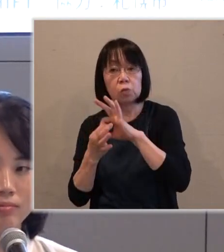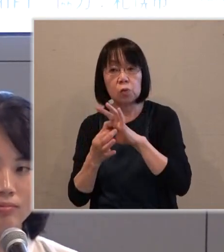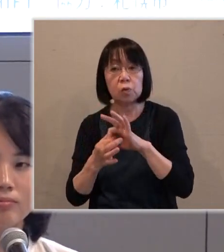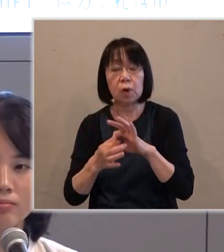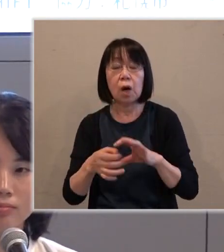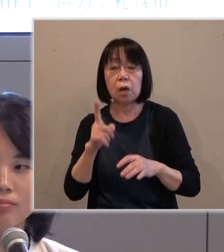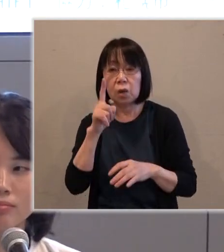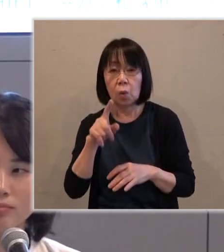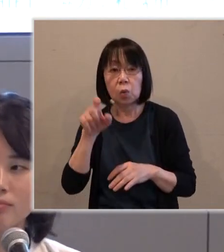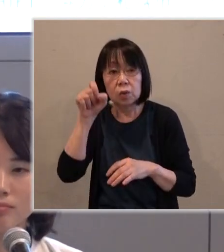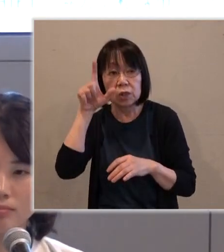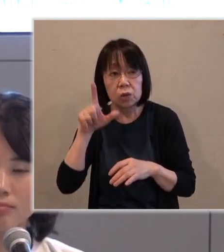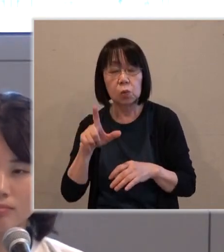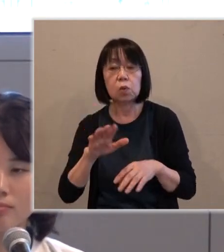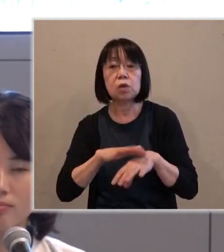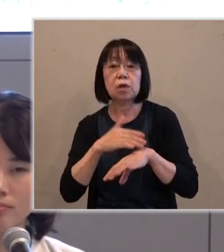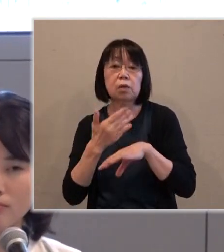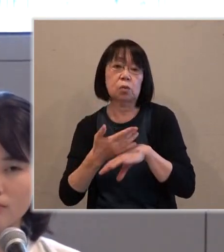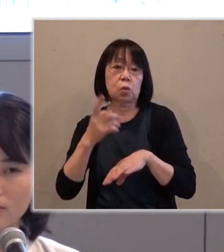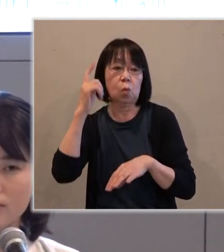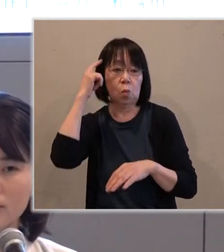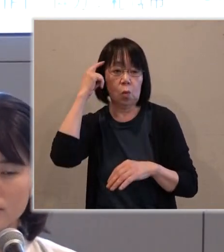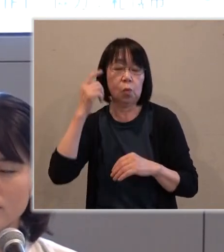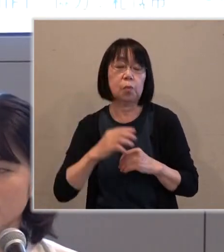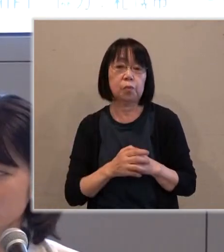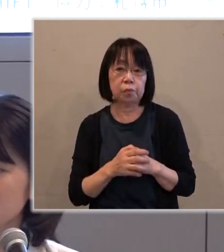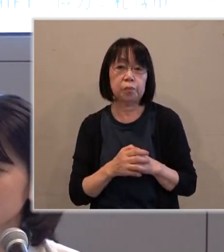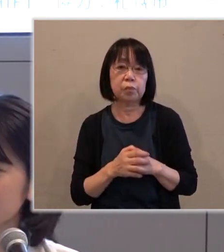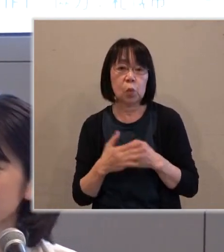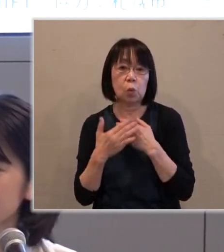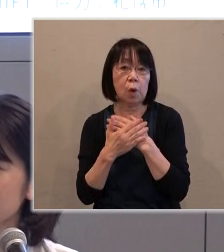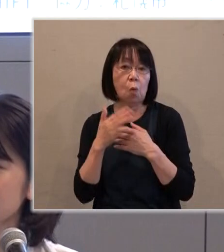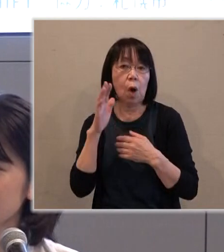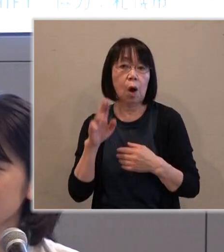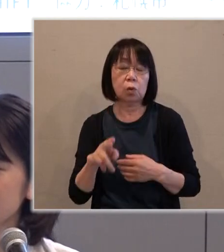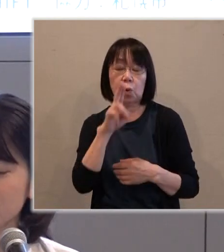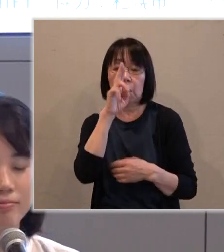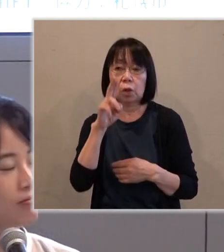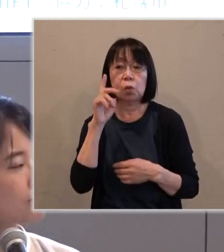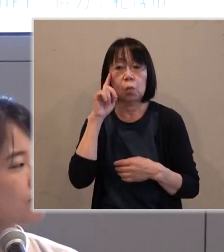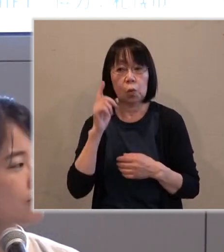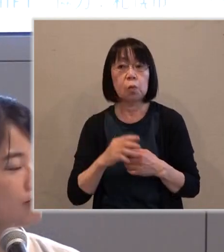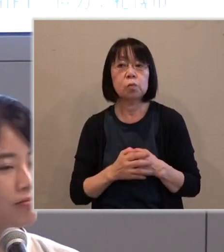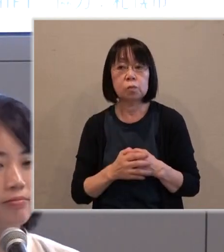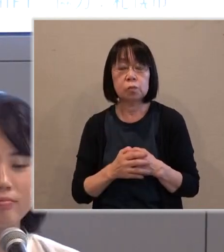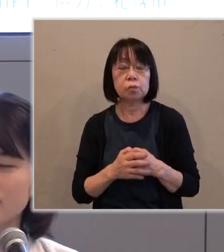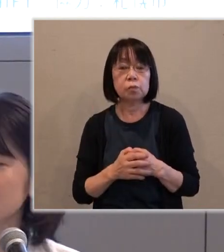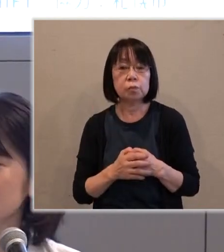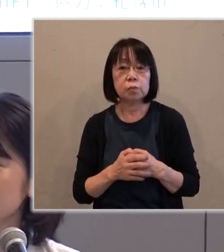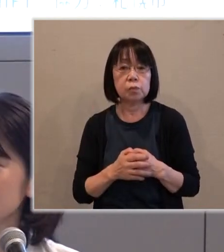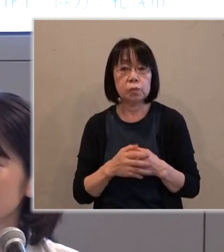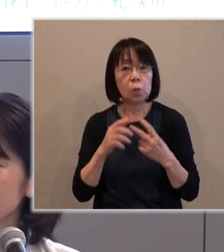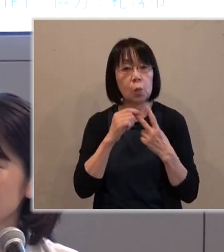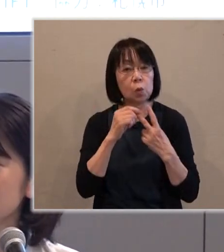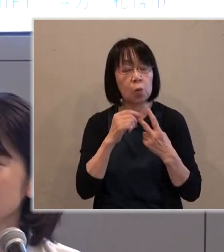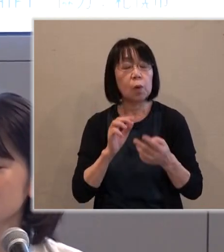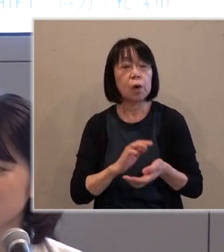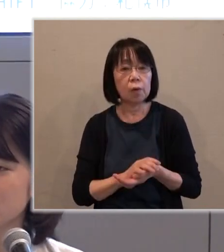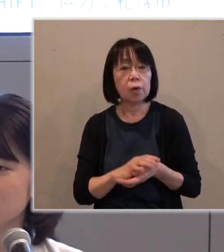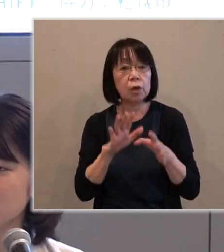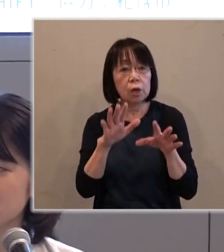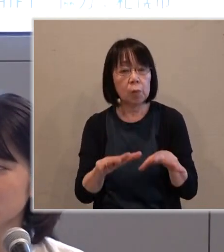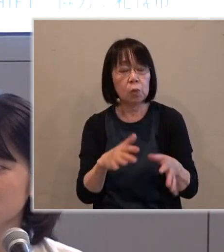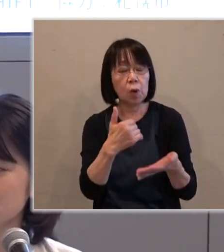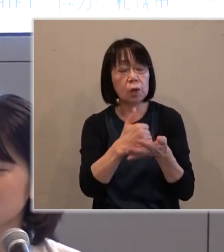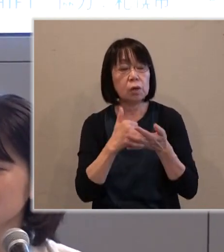かなというふうには思うんですけれども、まあ、そういうふうなところがあるのかなということを思いました。あともう一個あるのが、ちょっと今の話もちょっと関連してくるんですけ